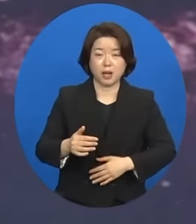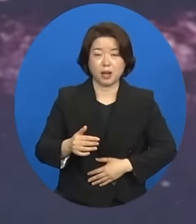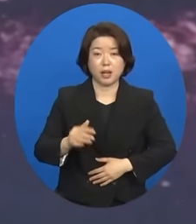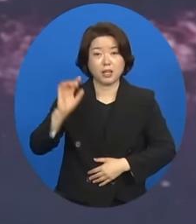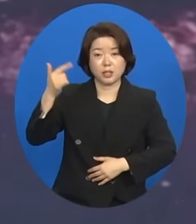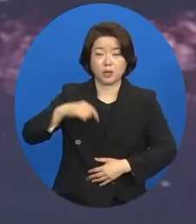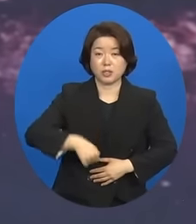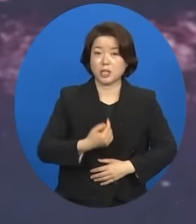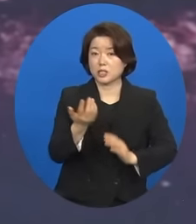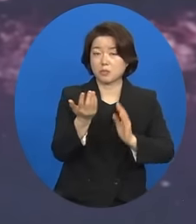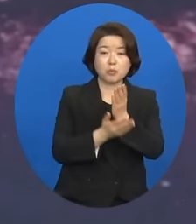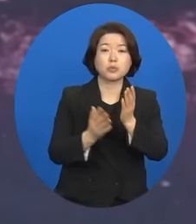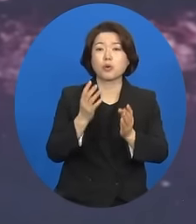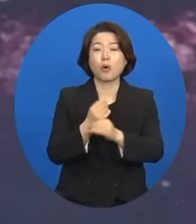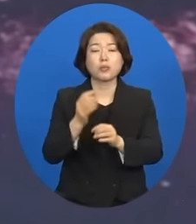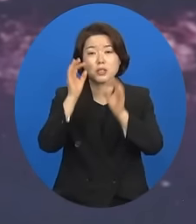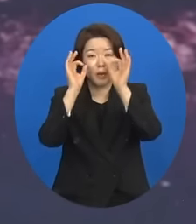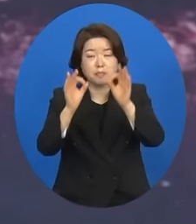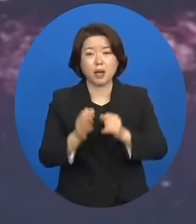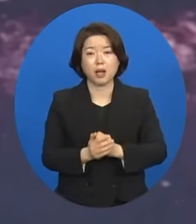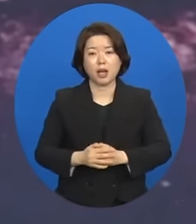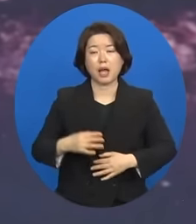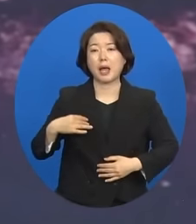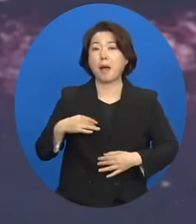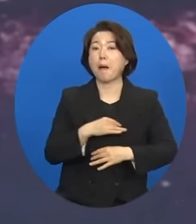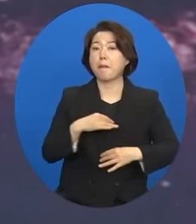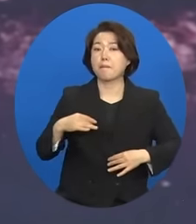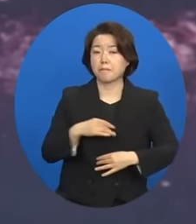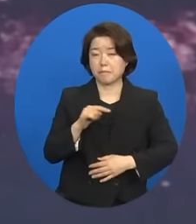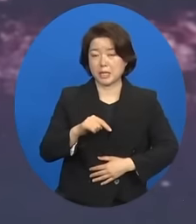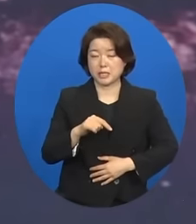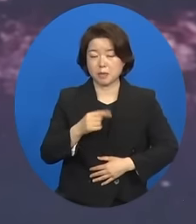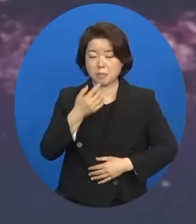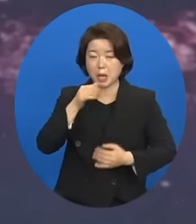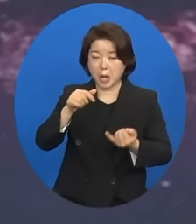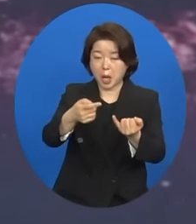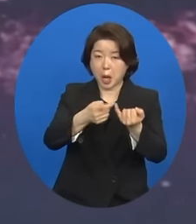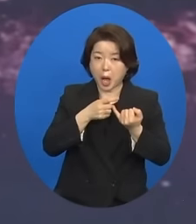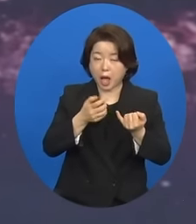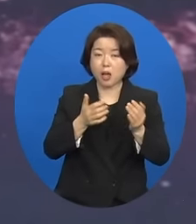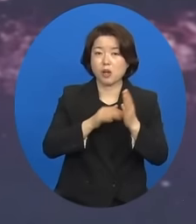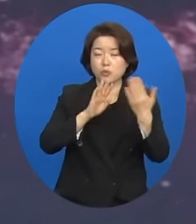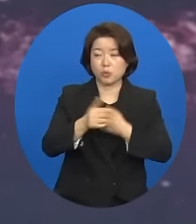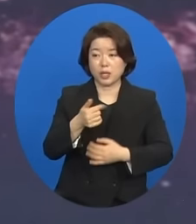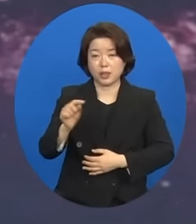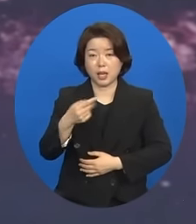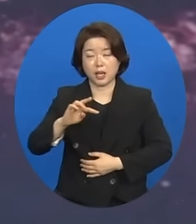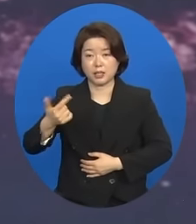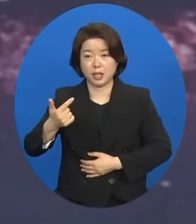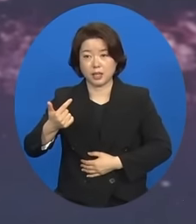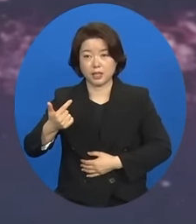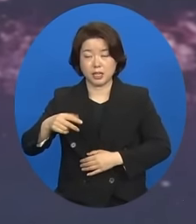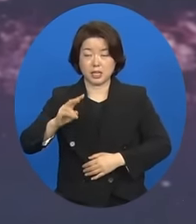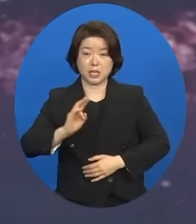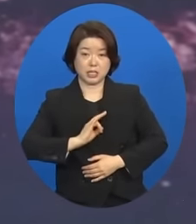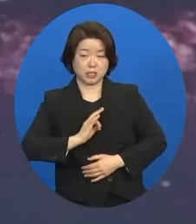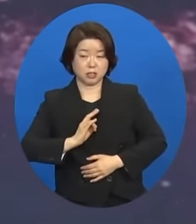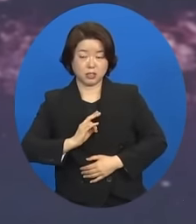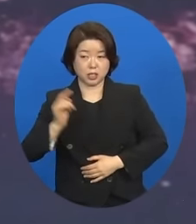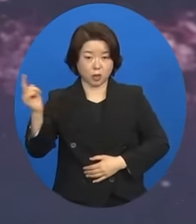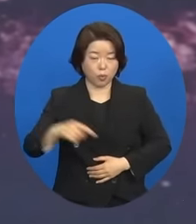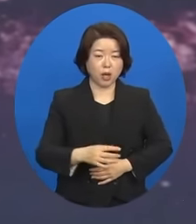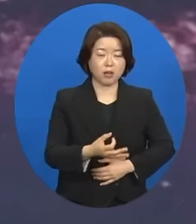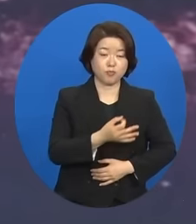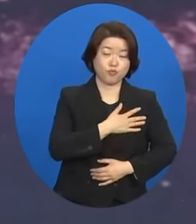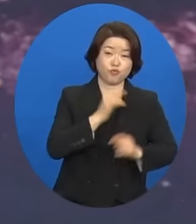언제 봤습니까 밧세바 가음 이후에 나단 선지자가 찾아와서 부자 양 이야기를